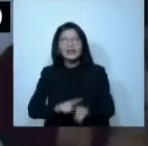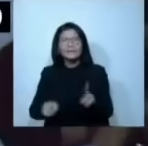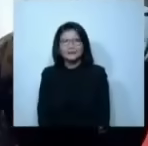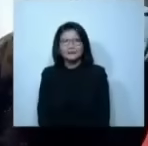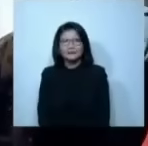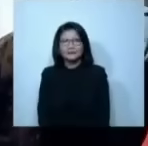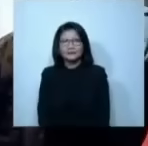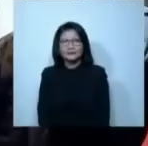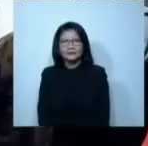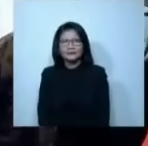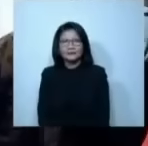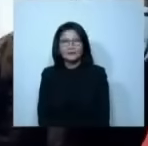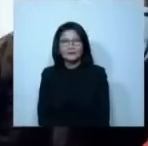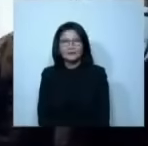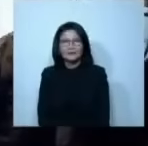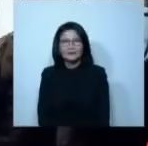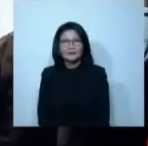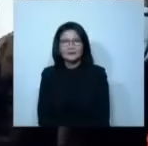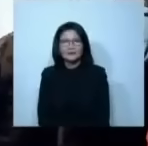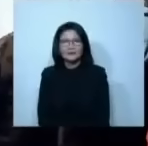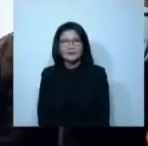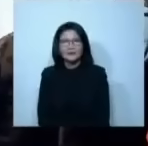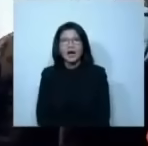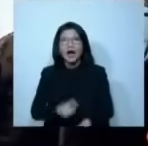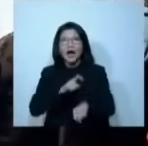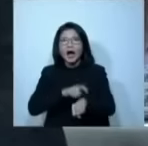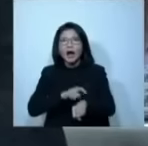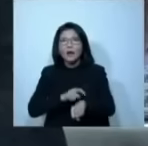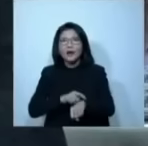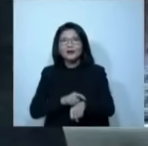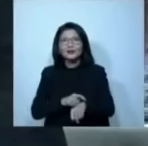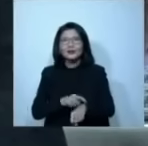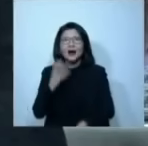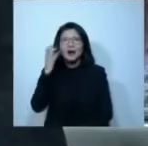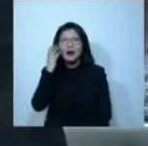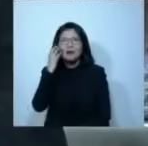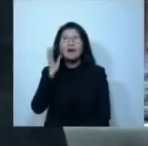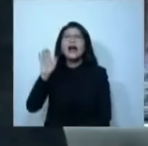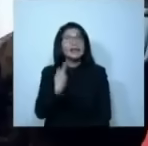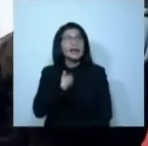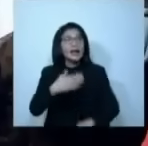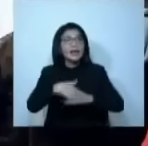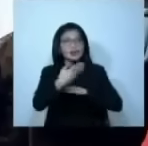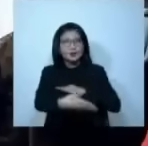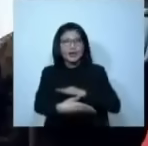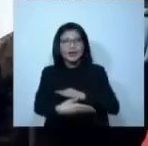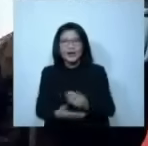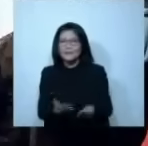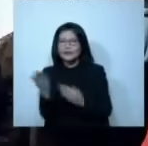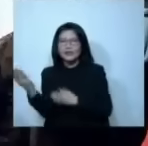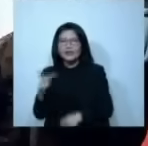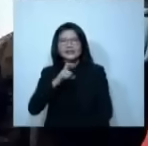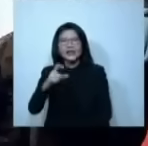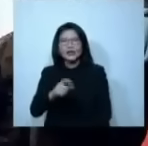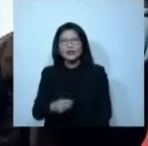identifikasi kan itu sebenarnya Dan itu sebenarnya yang sering terjadi di Indonesia Kenapa karena meskipun identifikasi ketokohan